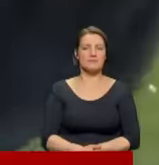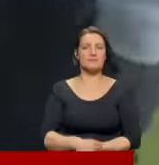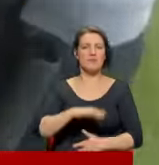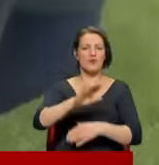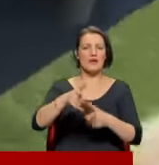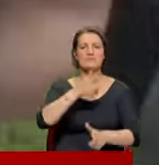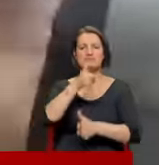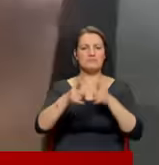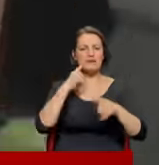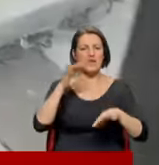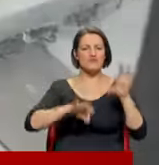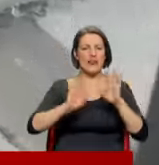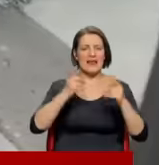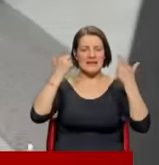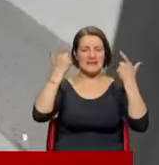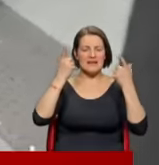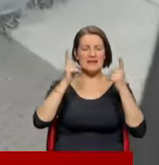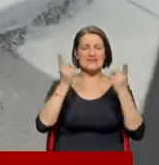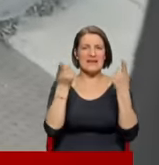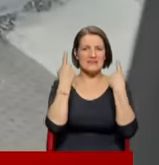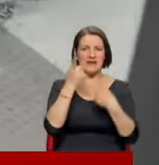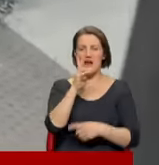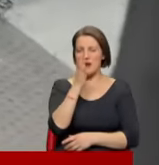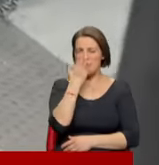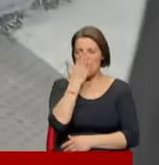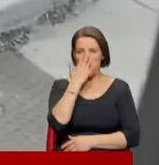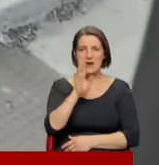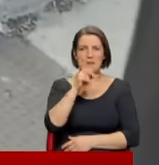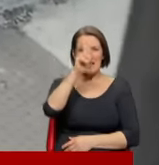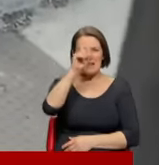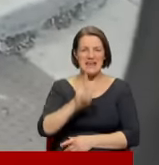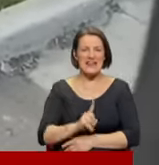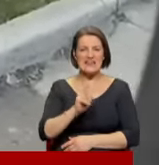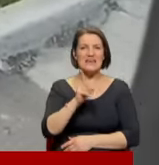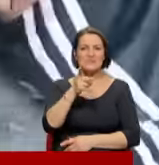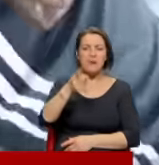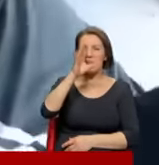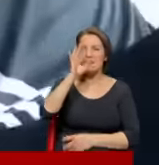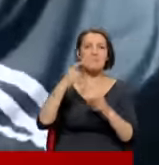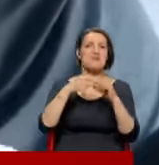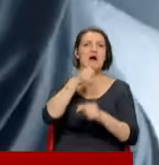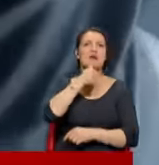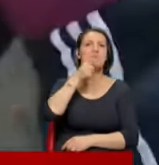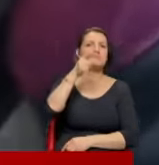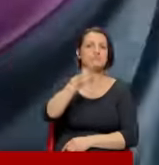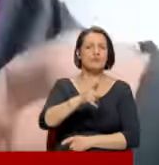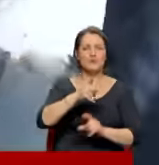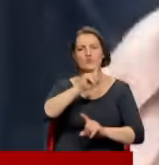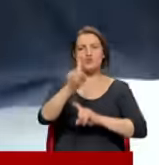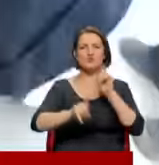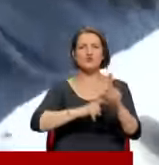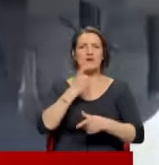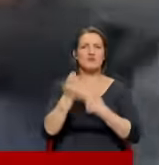Olayın görüntülerini inceleyen yetkililer ön raporda silahı ilk ateşleyenin Reed olduğunu savundu. Polislerin soruşturma